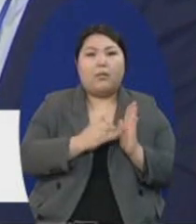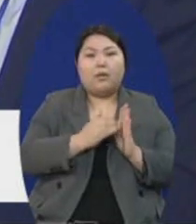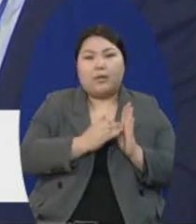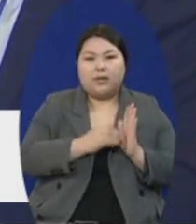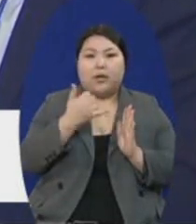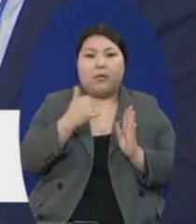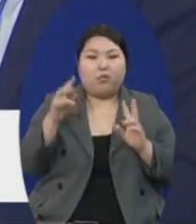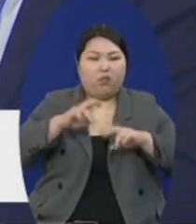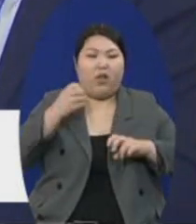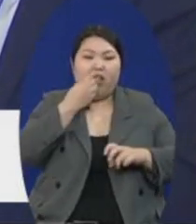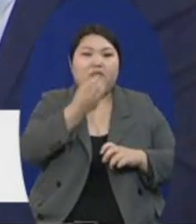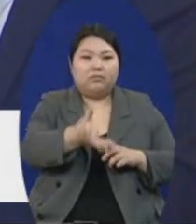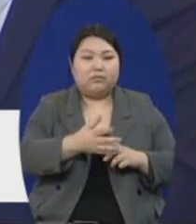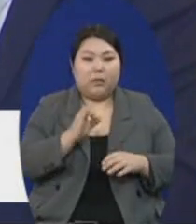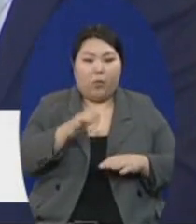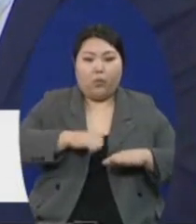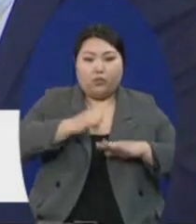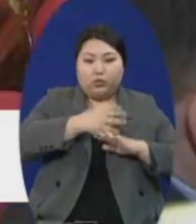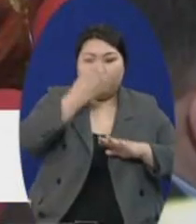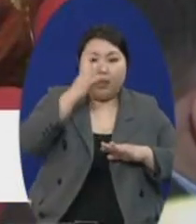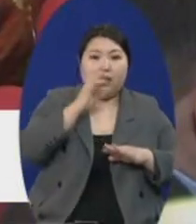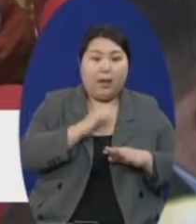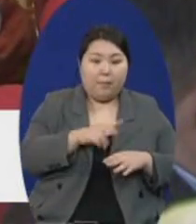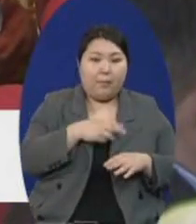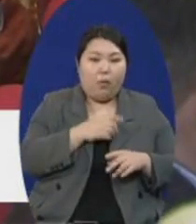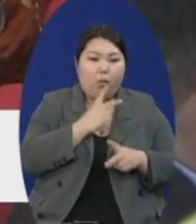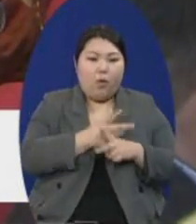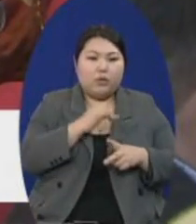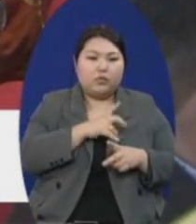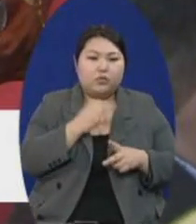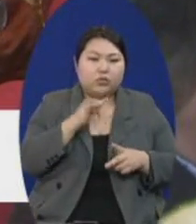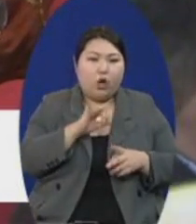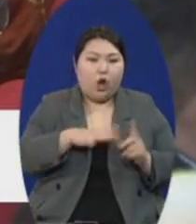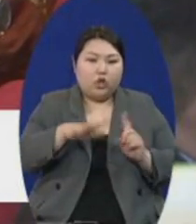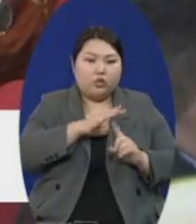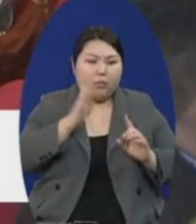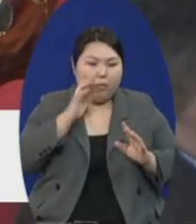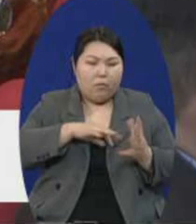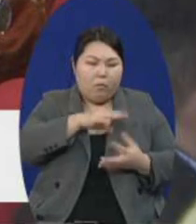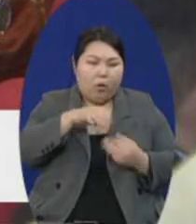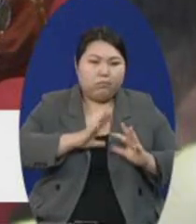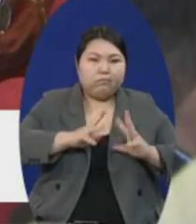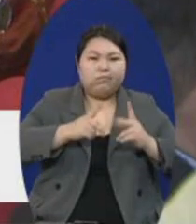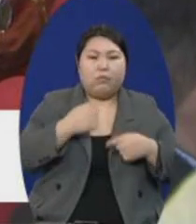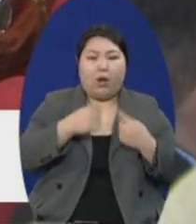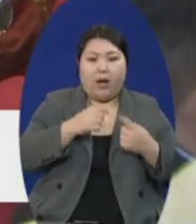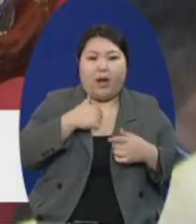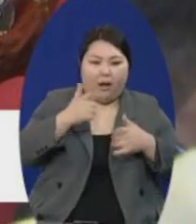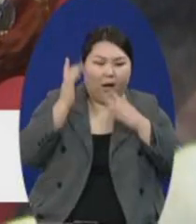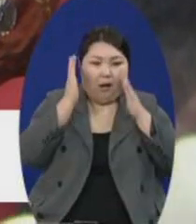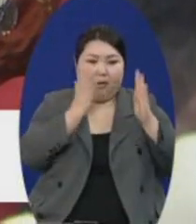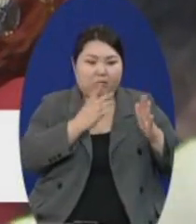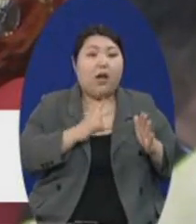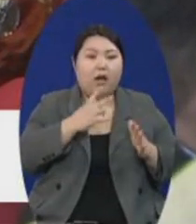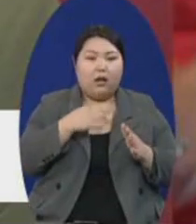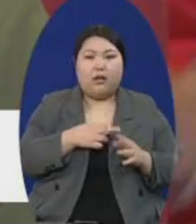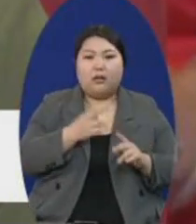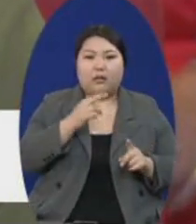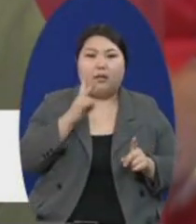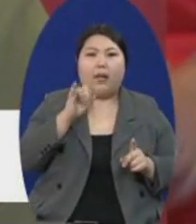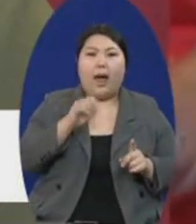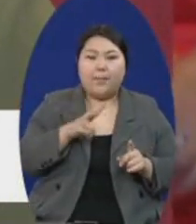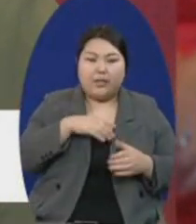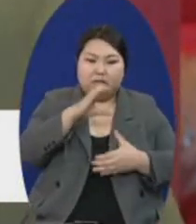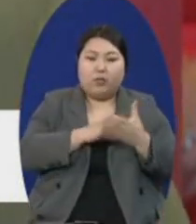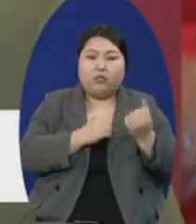Мөн улс төрийн намын хууль эрх зүйн орчныг боловсруулах болох сонголт асуудал анхаарч байгаа. Ялангуяа намын санхүүжилтийн гүнжил тод болох ёстой гэж